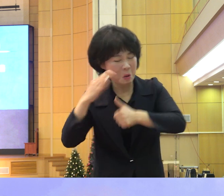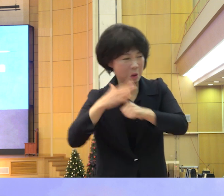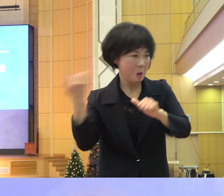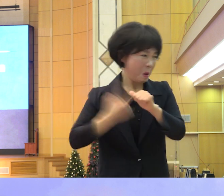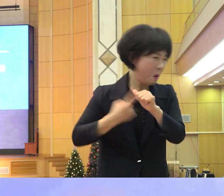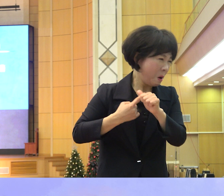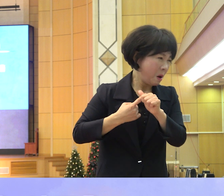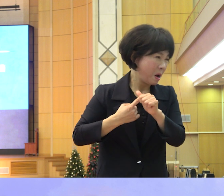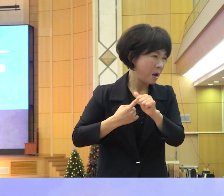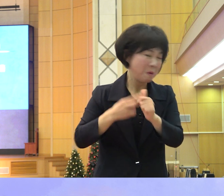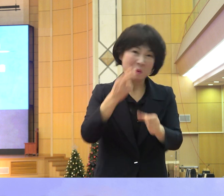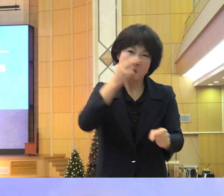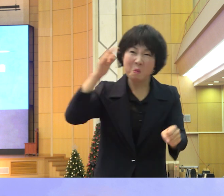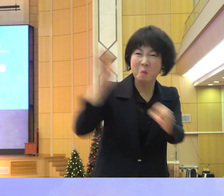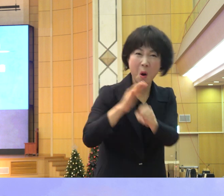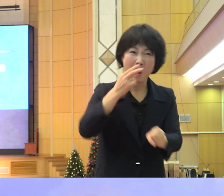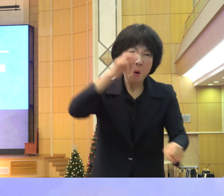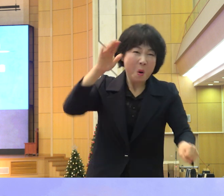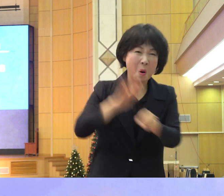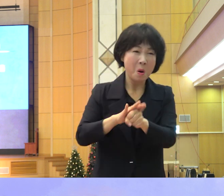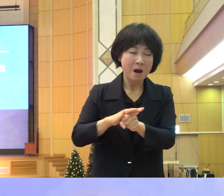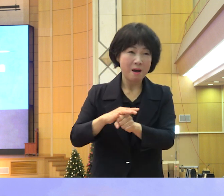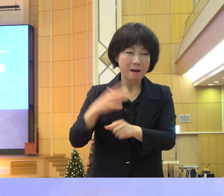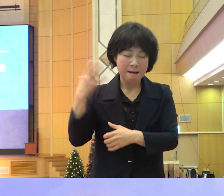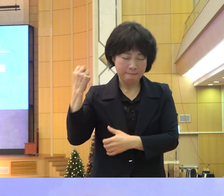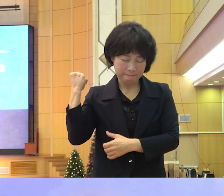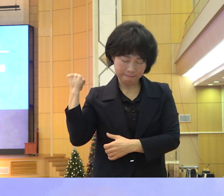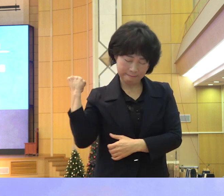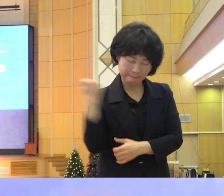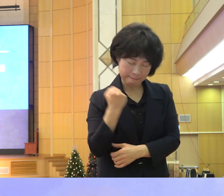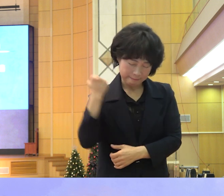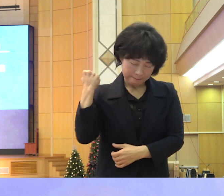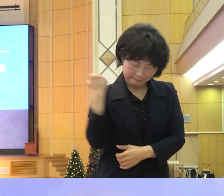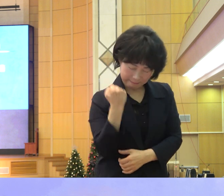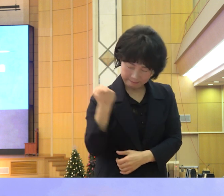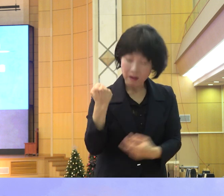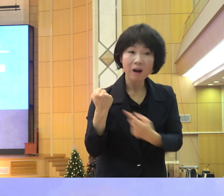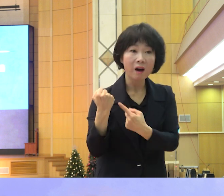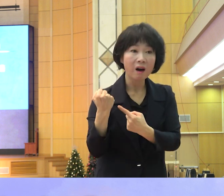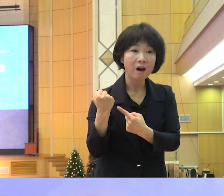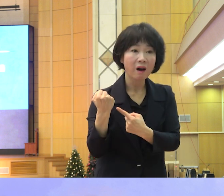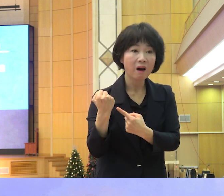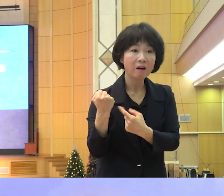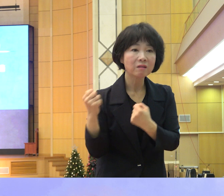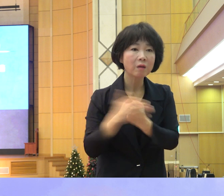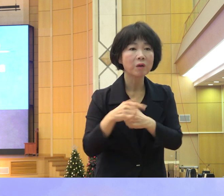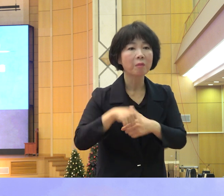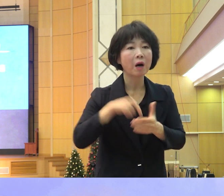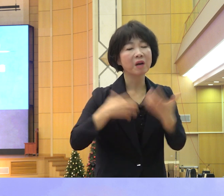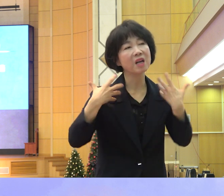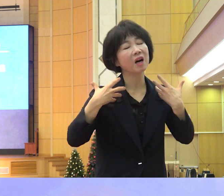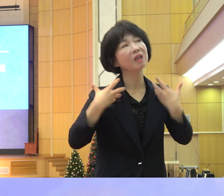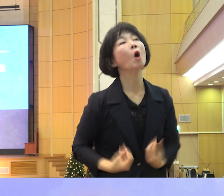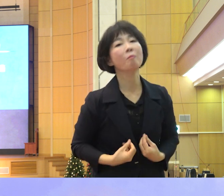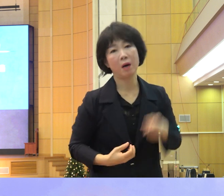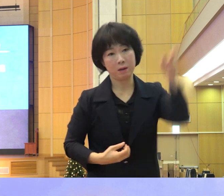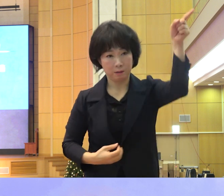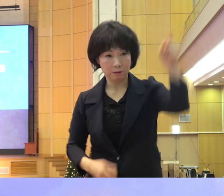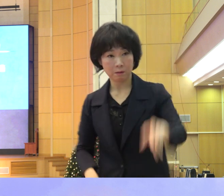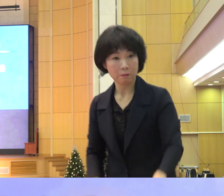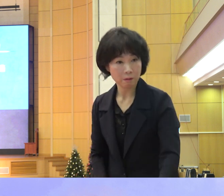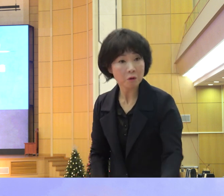과거에서 벗어나지 못하고 거기에 얽매여 가지고 그냥 절망하고 있어요. 여러분, 지나간